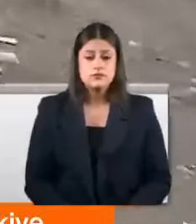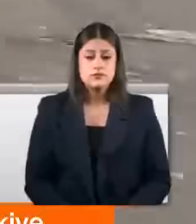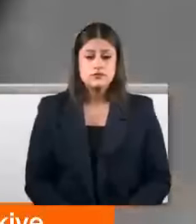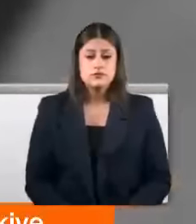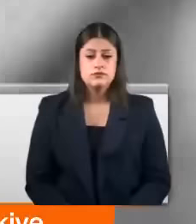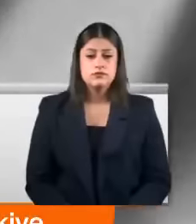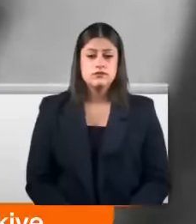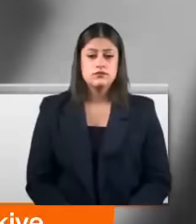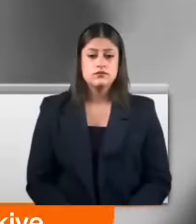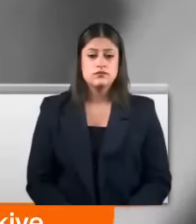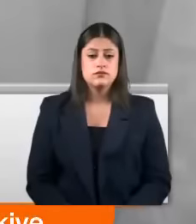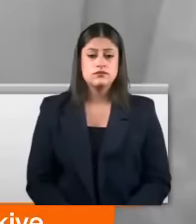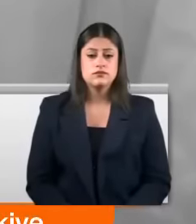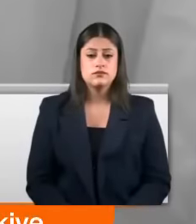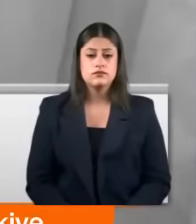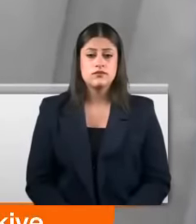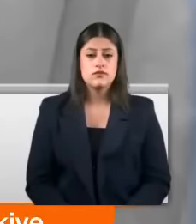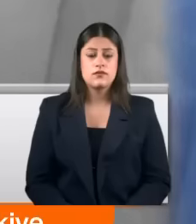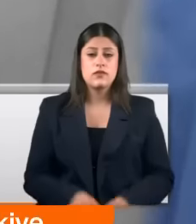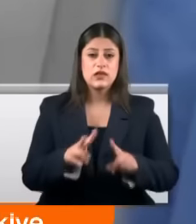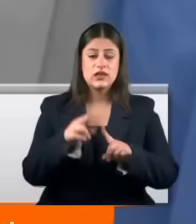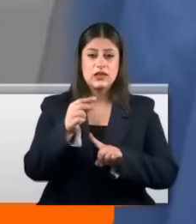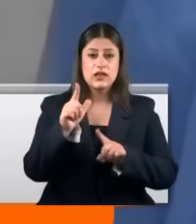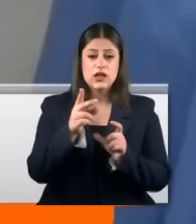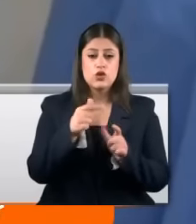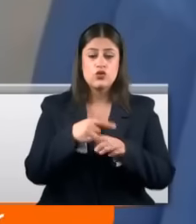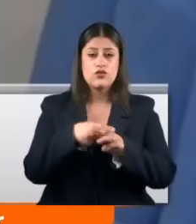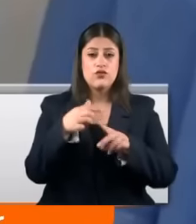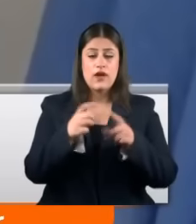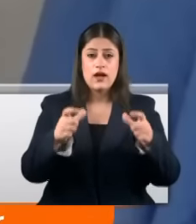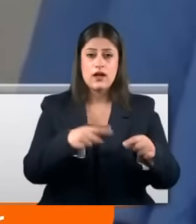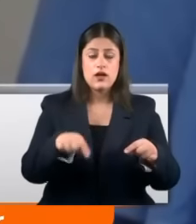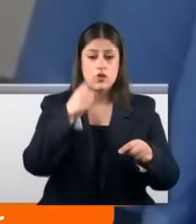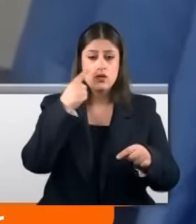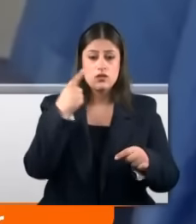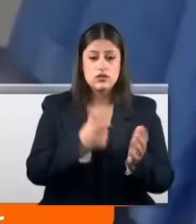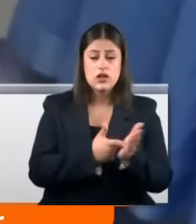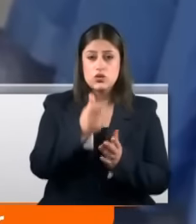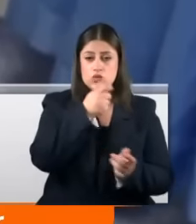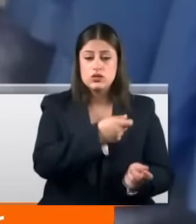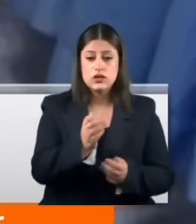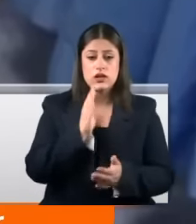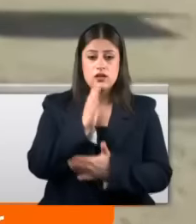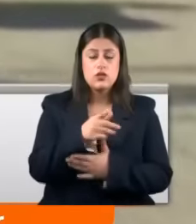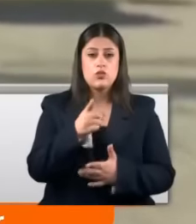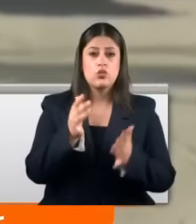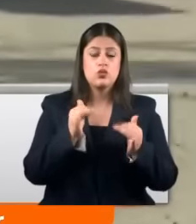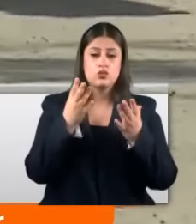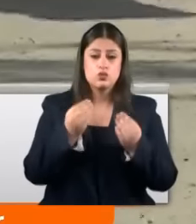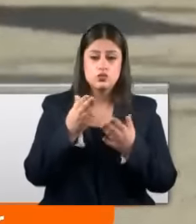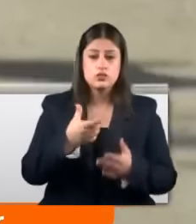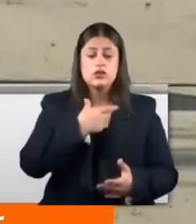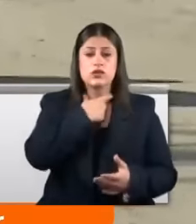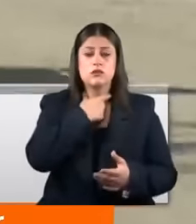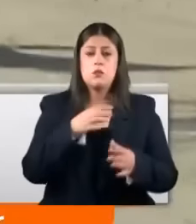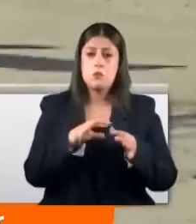tarafına ösürdü. Yaralar çok derindi. Nilüfer ilçesinde tarlasını sulamaya giderken yaşadı dehşeti Kudbettin Güneş. Tasmalı